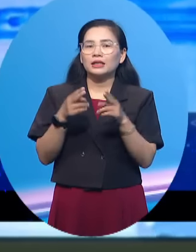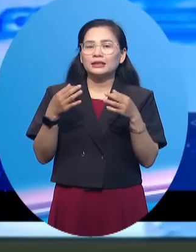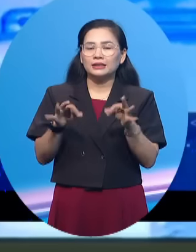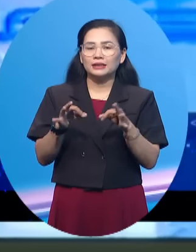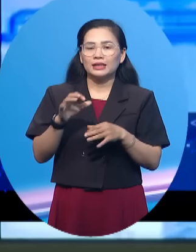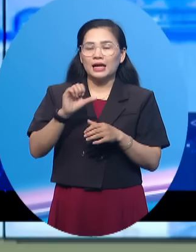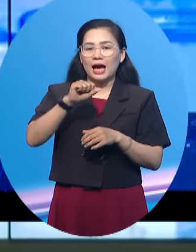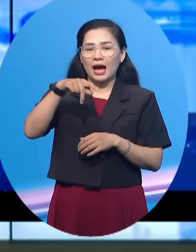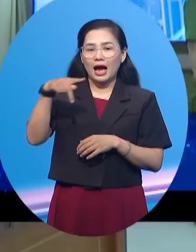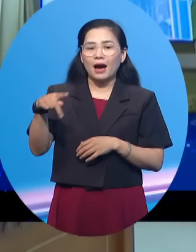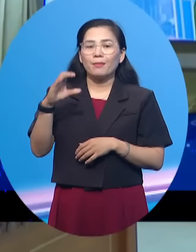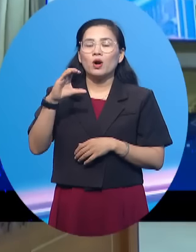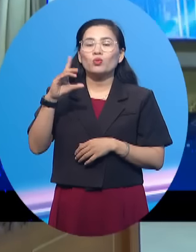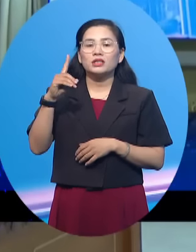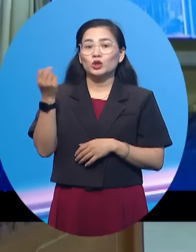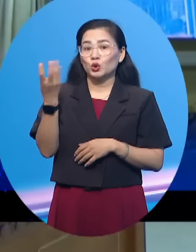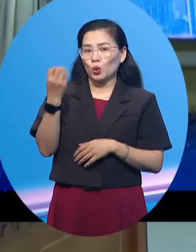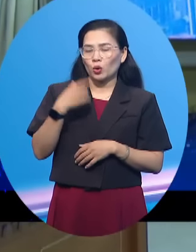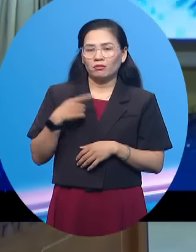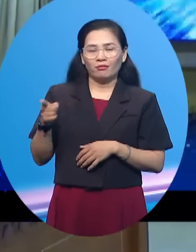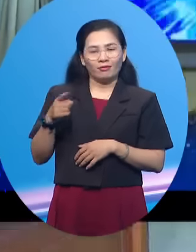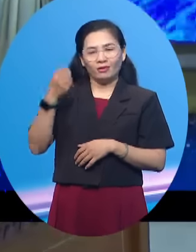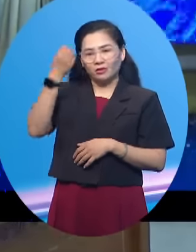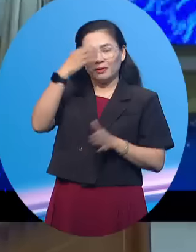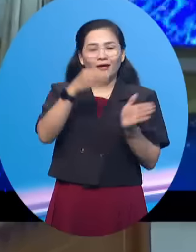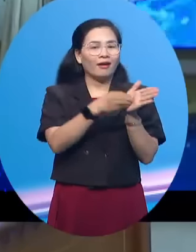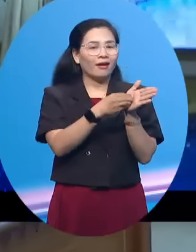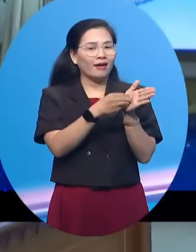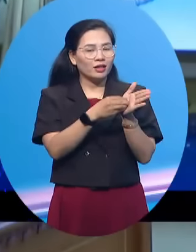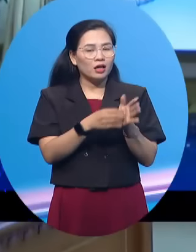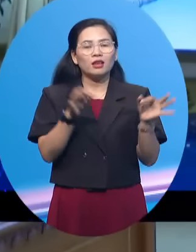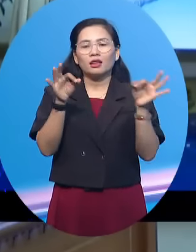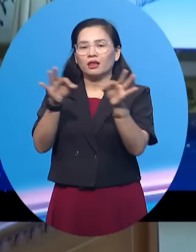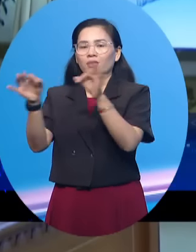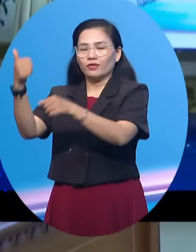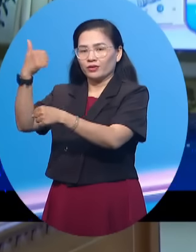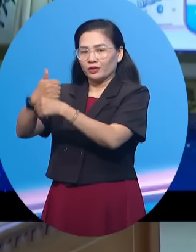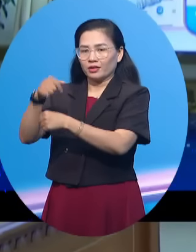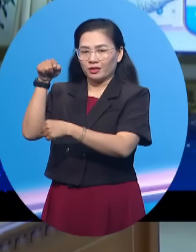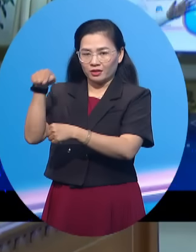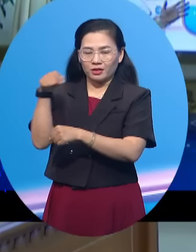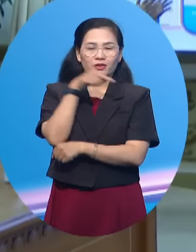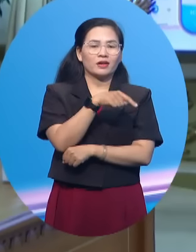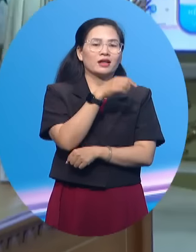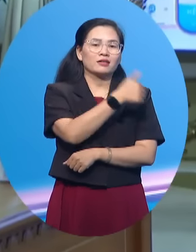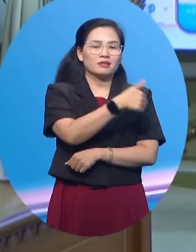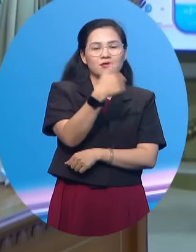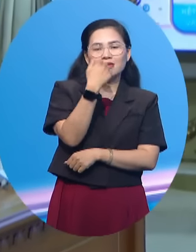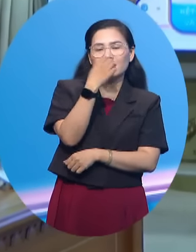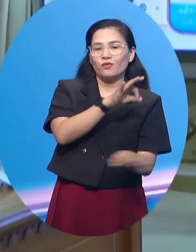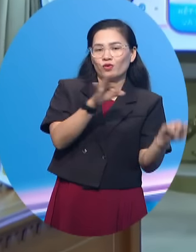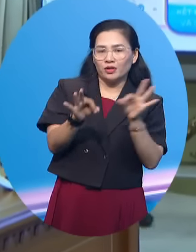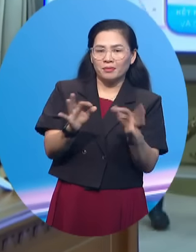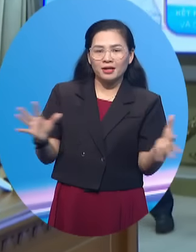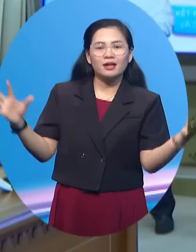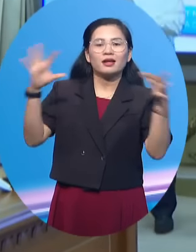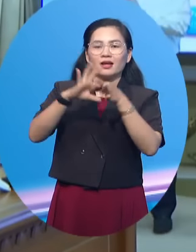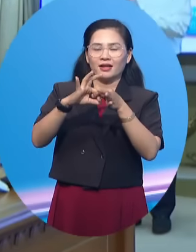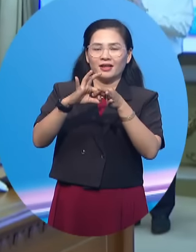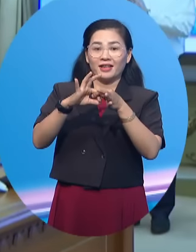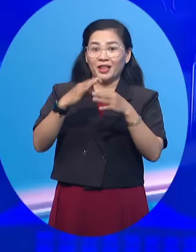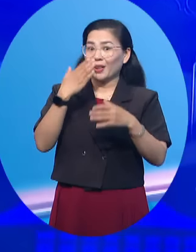quyền. Đây là một ứng dụng di động thông minh, là kênh giao tiếp hai chiều giữa chính quyền thành phố và người dân bằng tương tác một chạm dễ dàng thuận